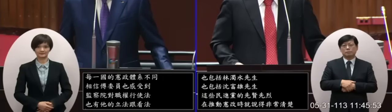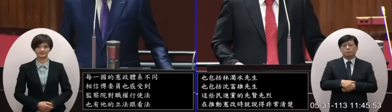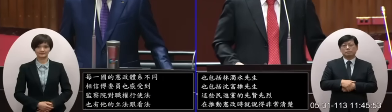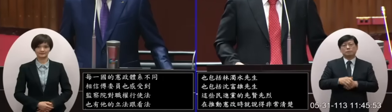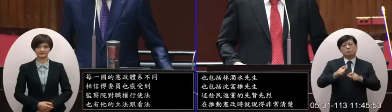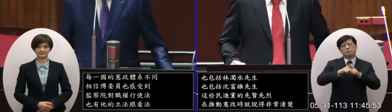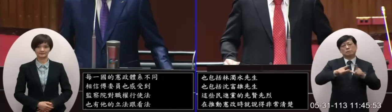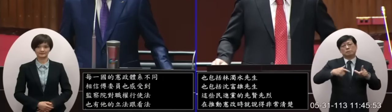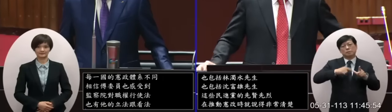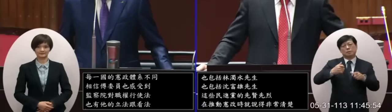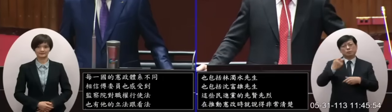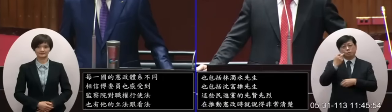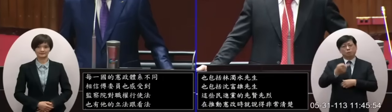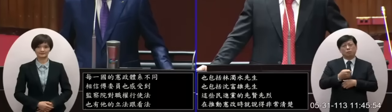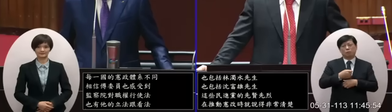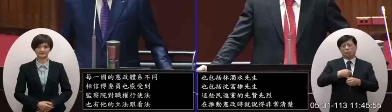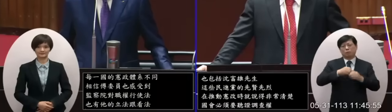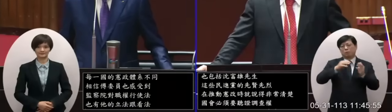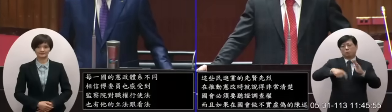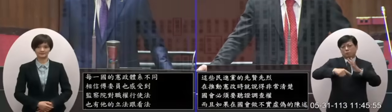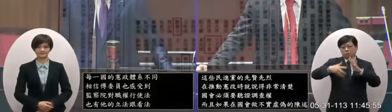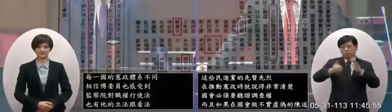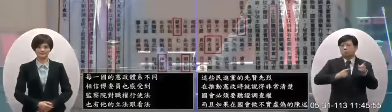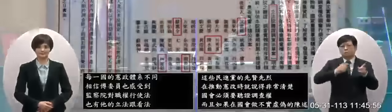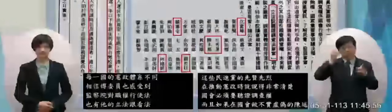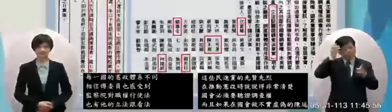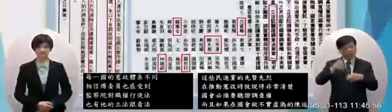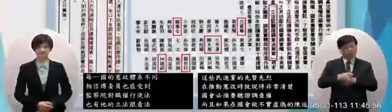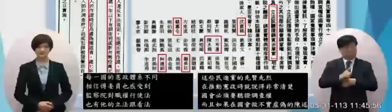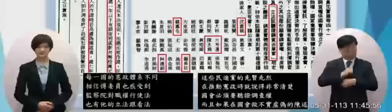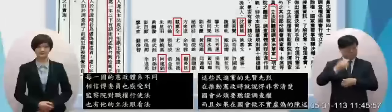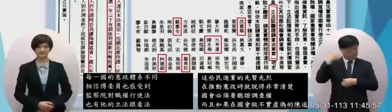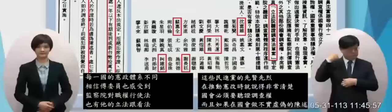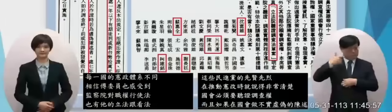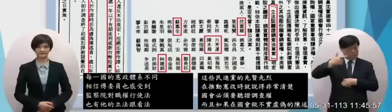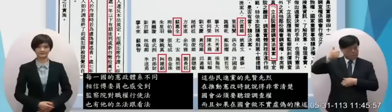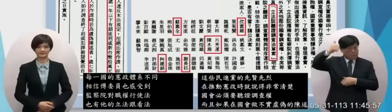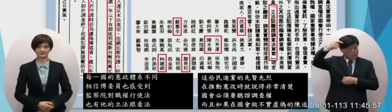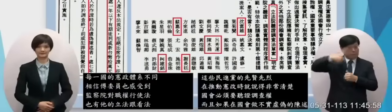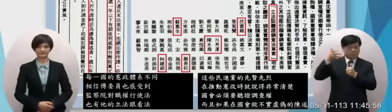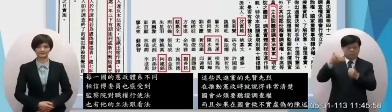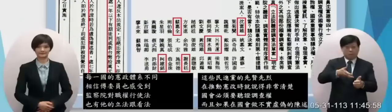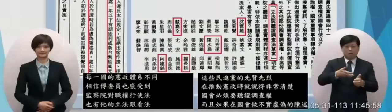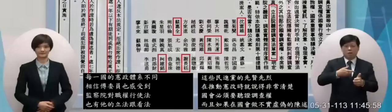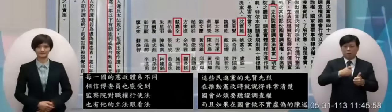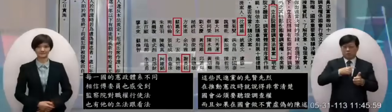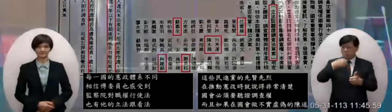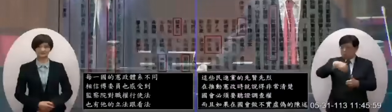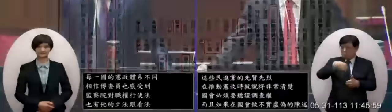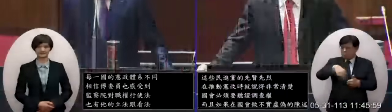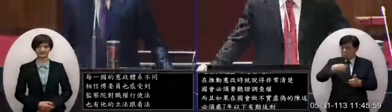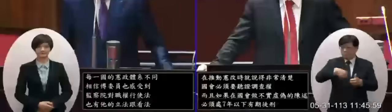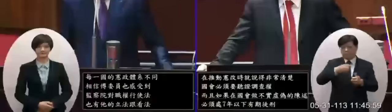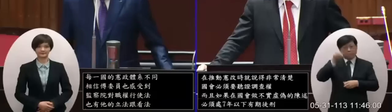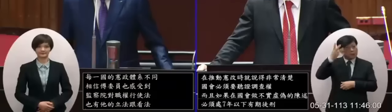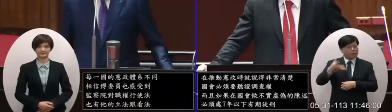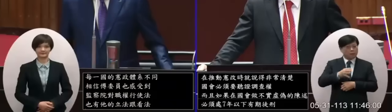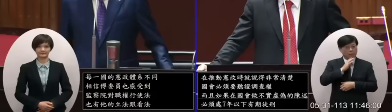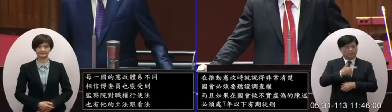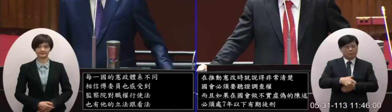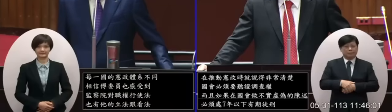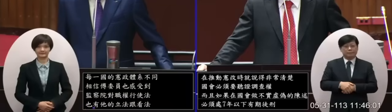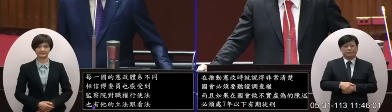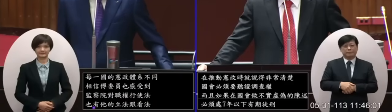大师兄啊，卓院长，你忘记你的祖训，你师门的谆谆教诲吗？忘记了